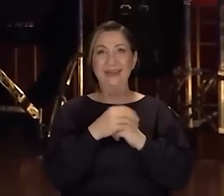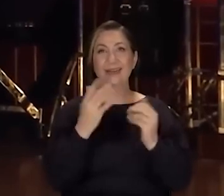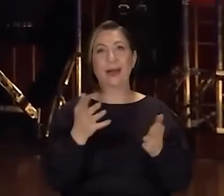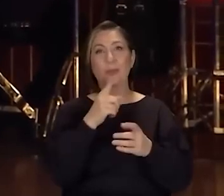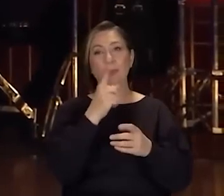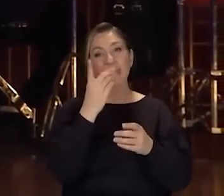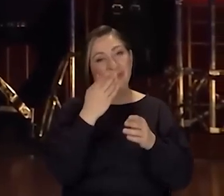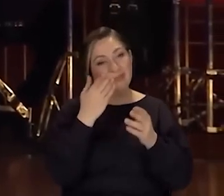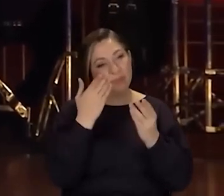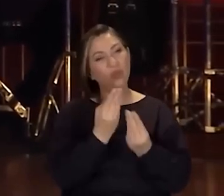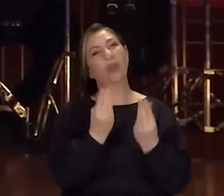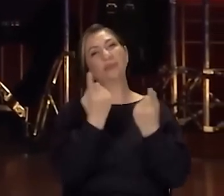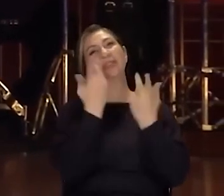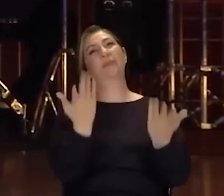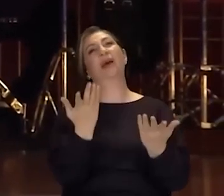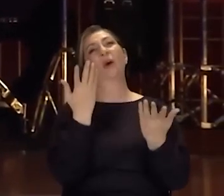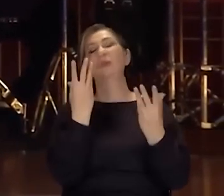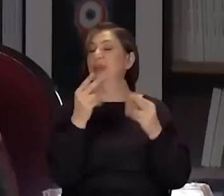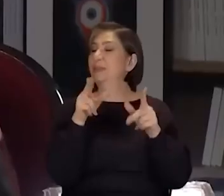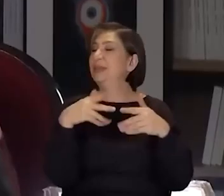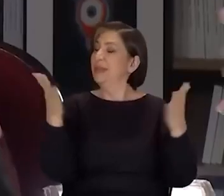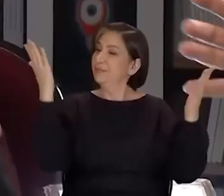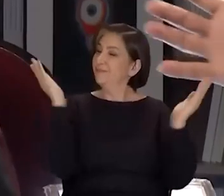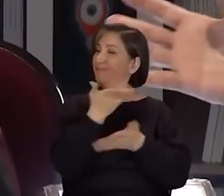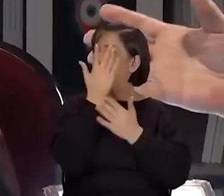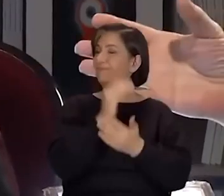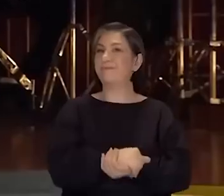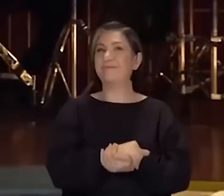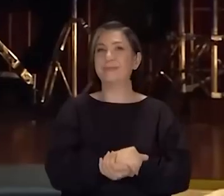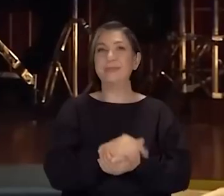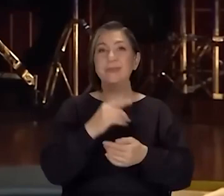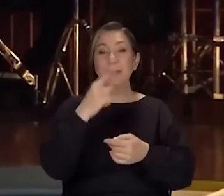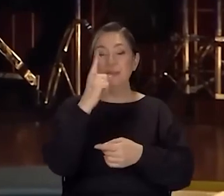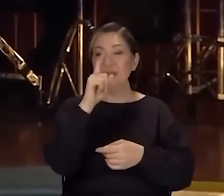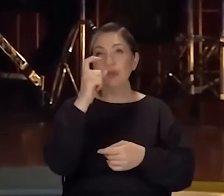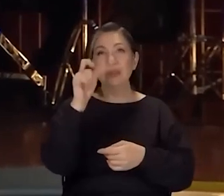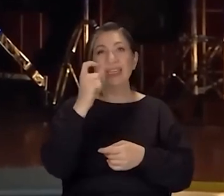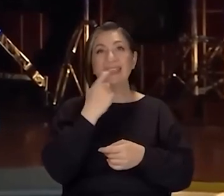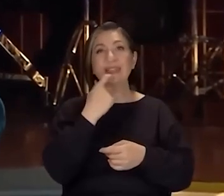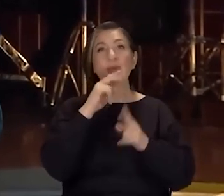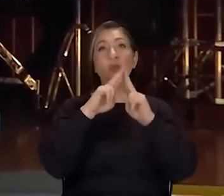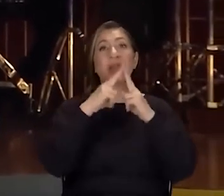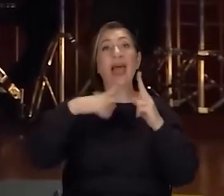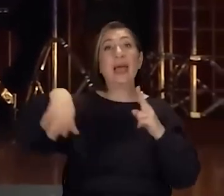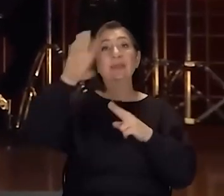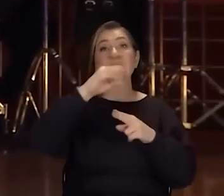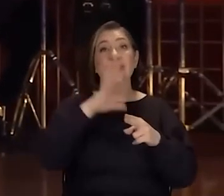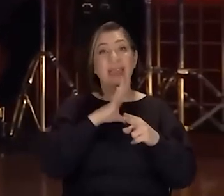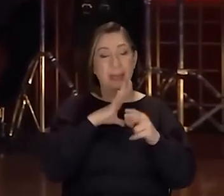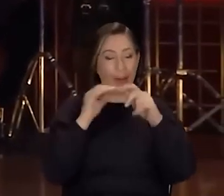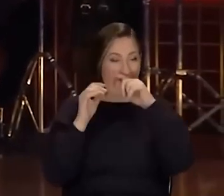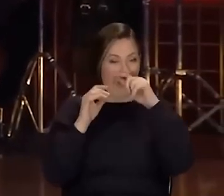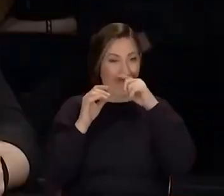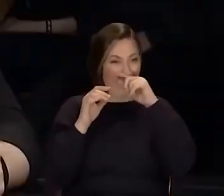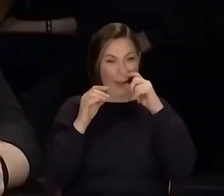Ya bu bir reva mıdır bize ya? Vallahi olacak işte. Bizim gibi bir ara 90'lı yıllarda bütün dünyada vardı. After Hours